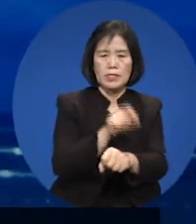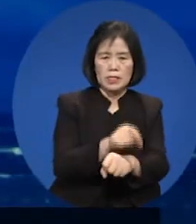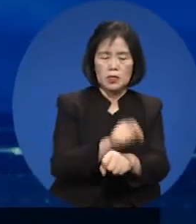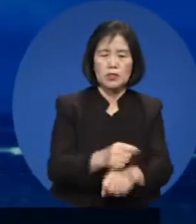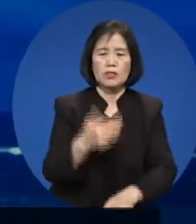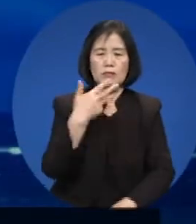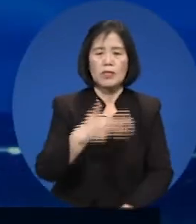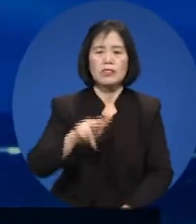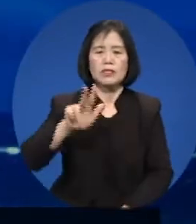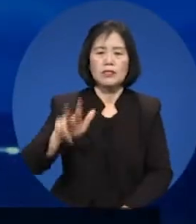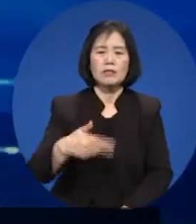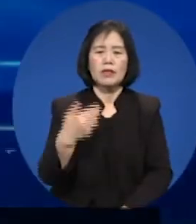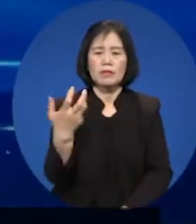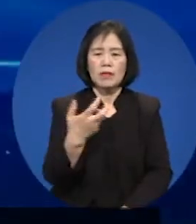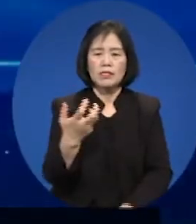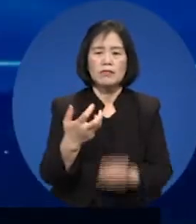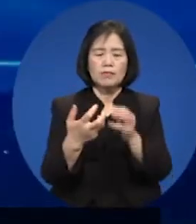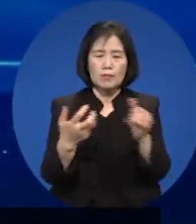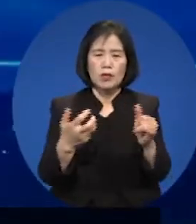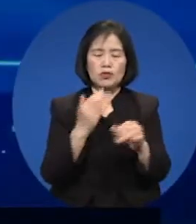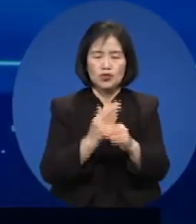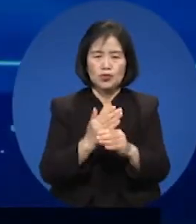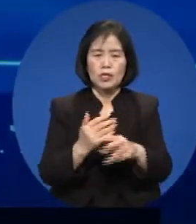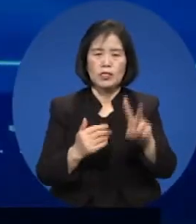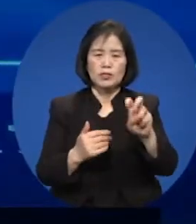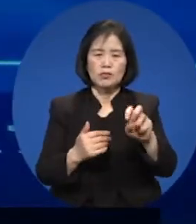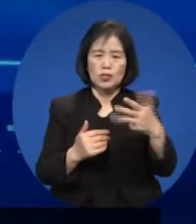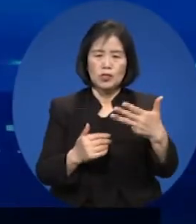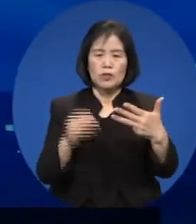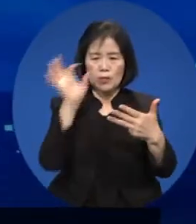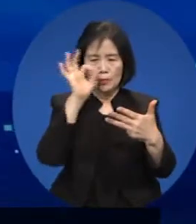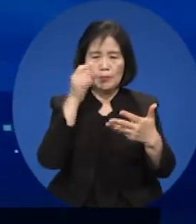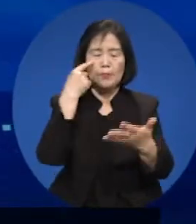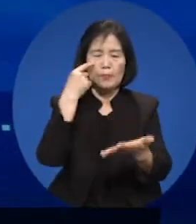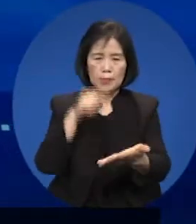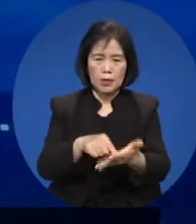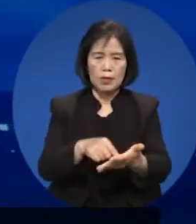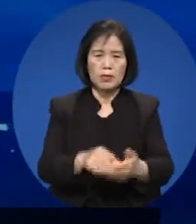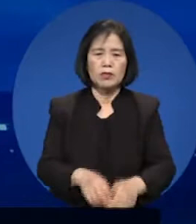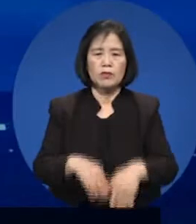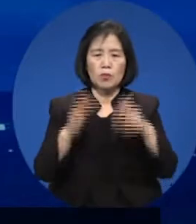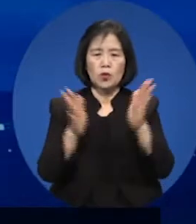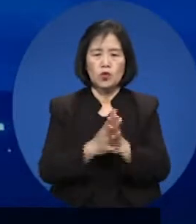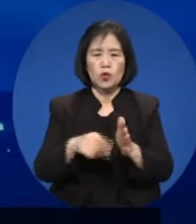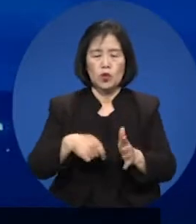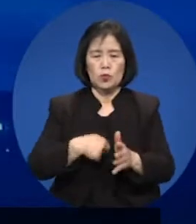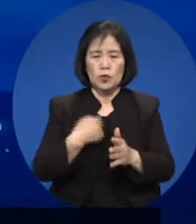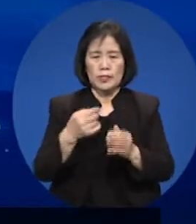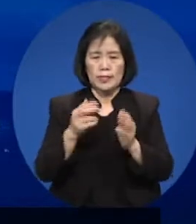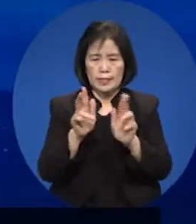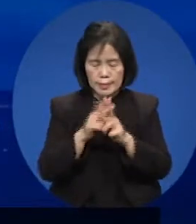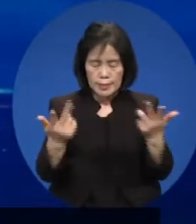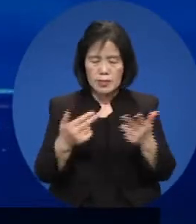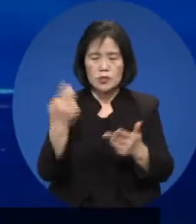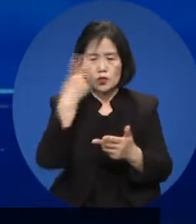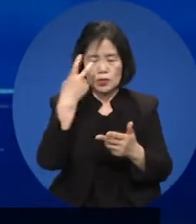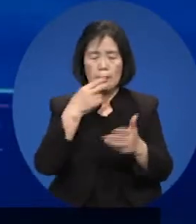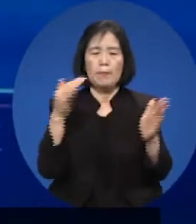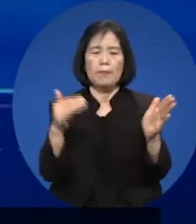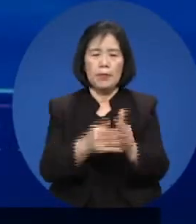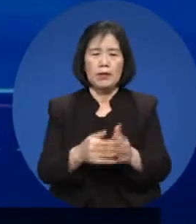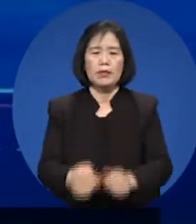8 1780년 가운데 28명 을 찾아 낸 상태인데 물론 모두 본인을 대상으로 지금 조사를 하는 상태이기도